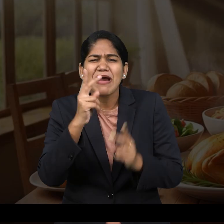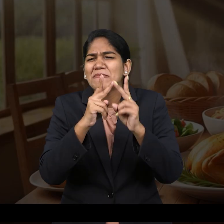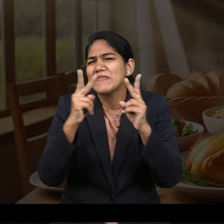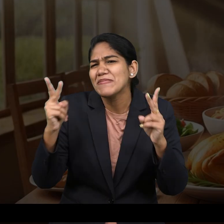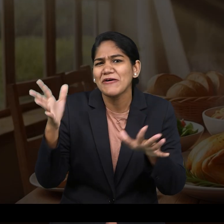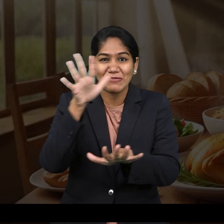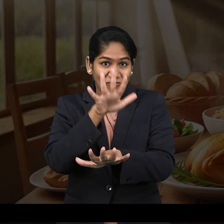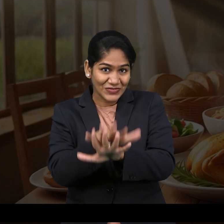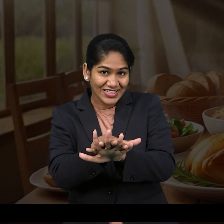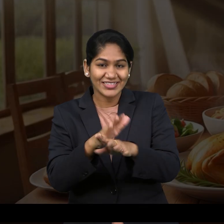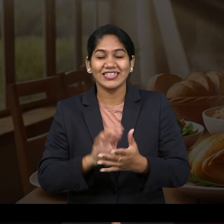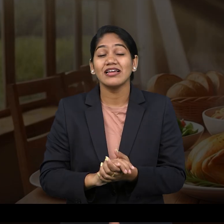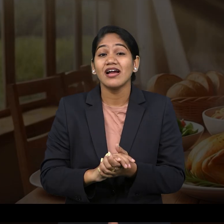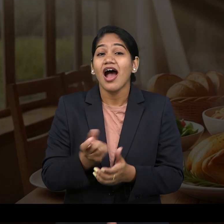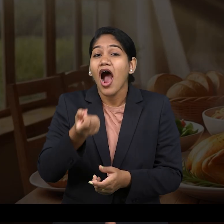ధాన్యాలు,